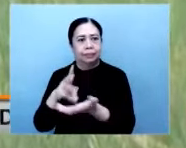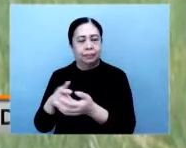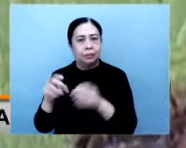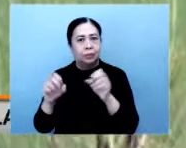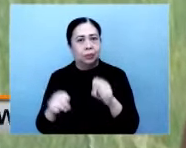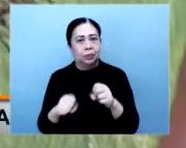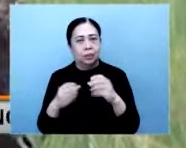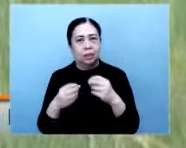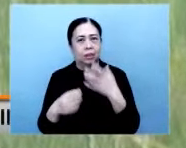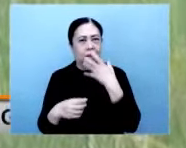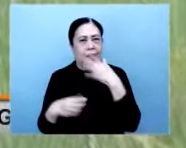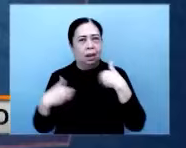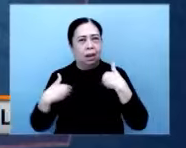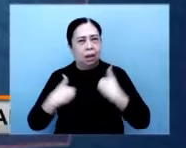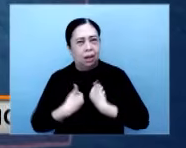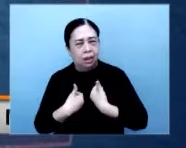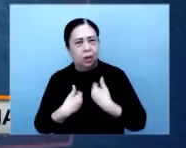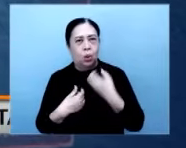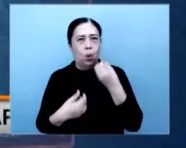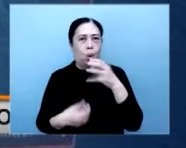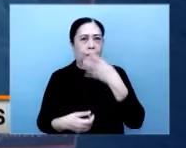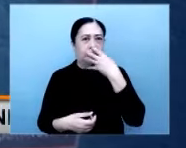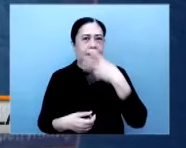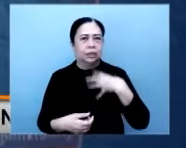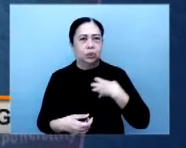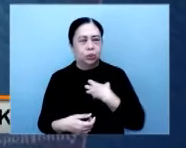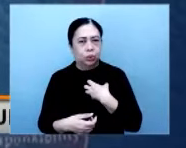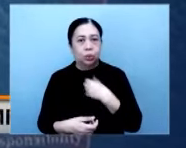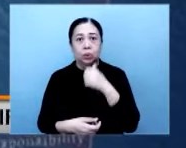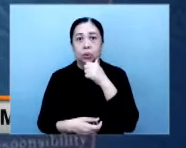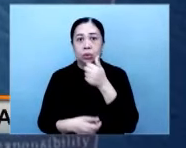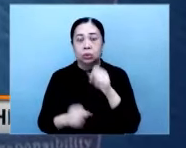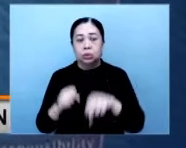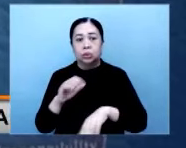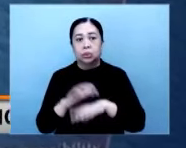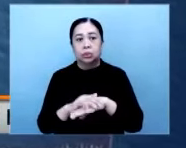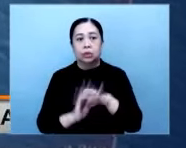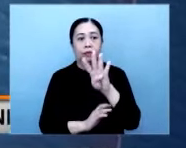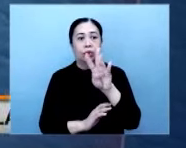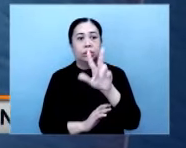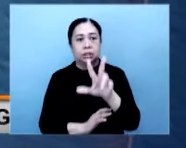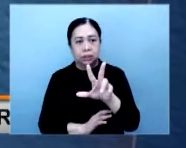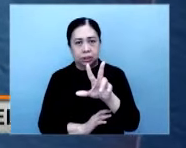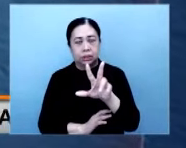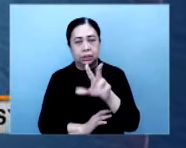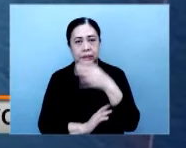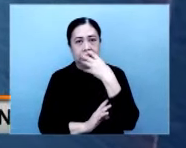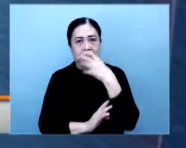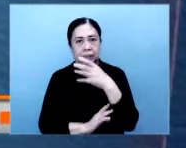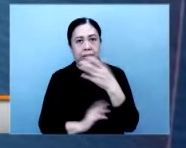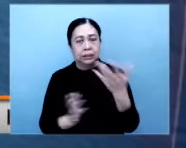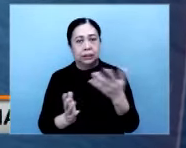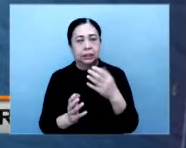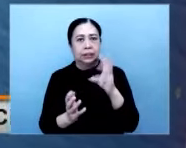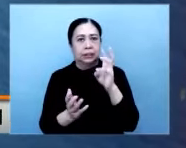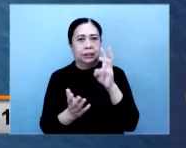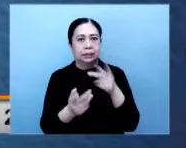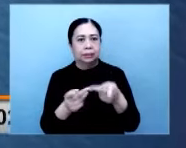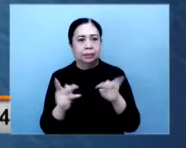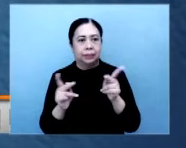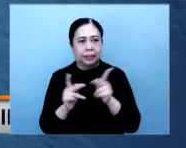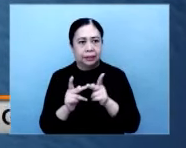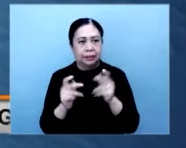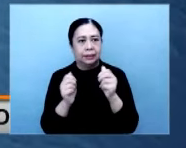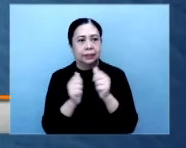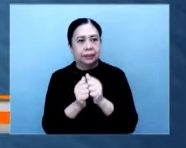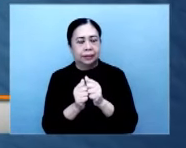ng exhaustion o heat stroke. Bukas naman, maaaring pumalo sa 43 degrees Celsius ang heat index sa 6 na lugar. Kasama riyan ang